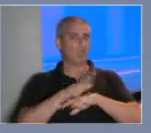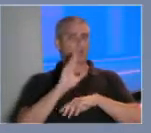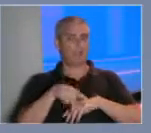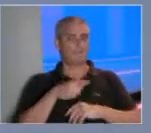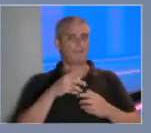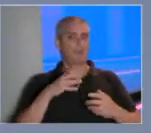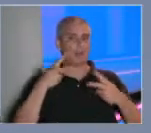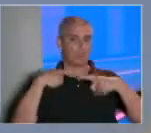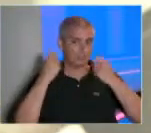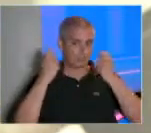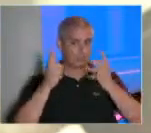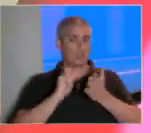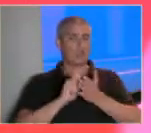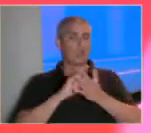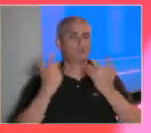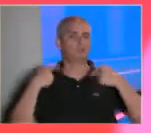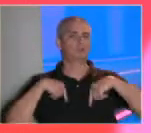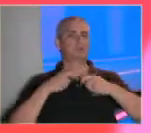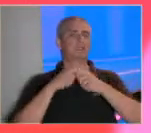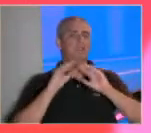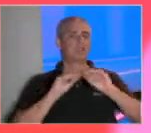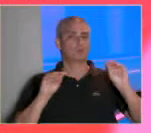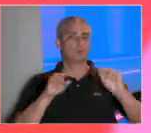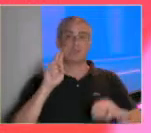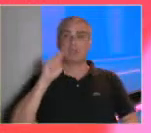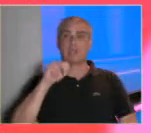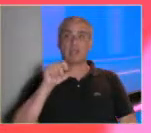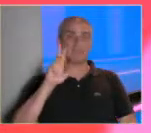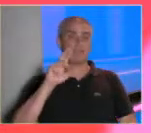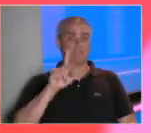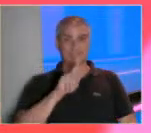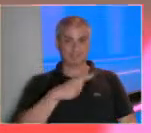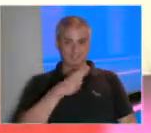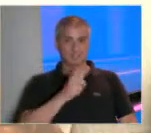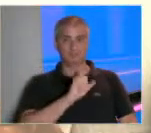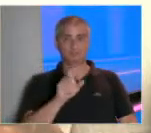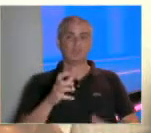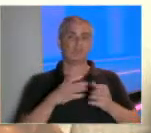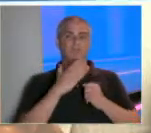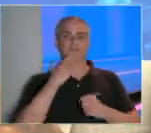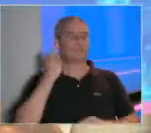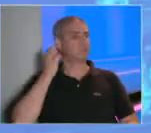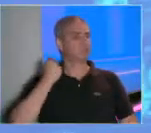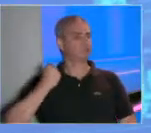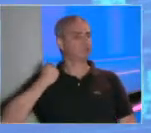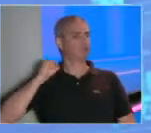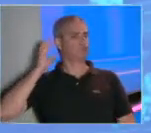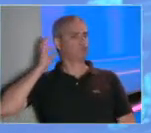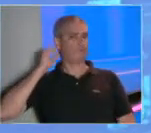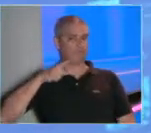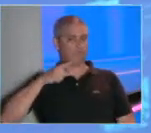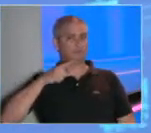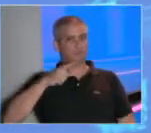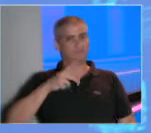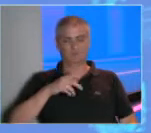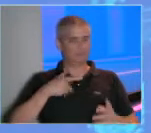על מערכת החינוך, וכך כותב היום יושב ראש ארגון המורים רן ארז, כשהוא מאשים, החברה הישראלית שוביניסטית וכוחנית, ולכן היא